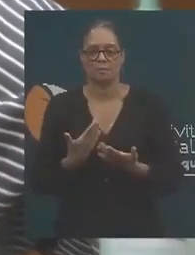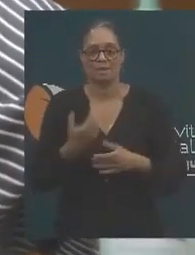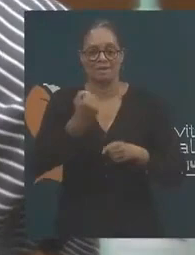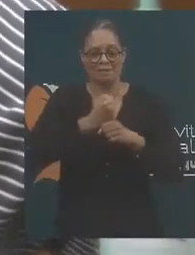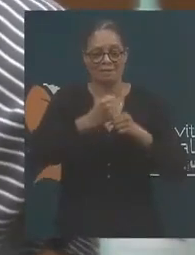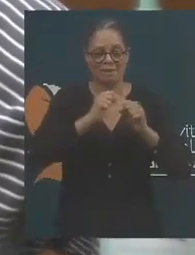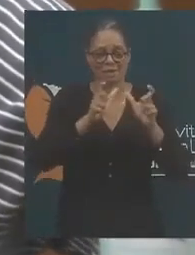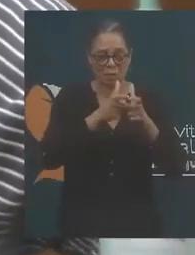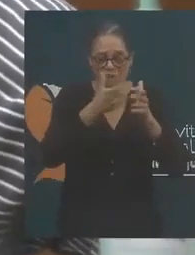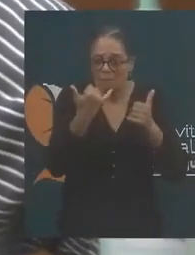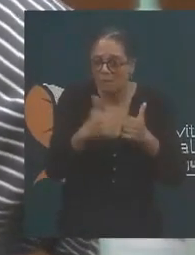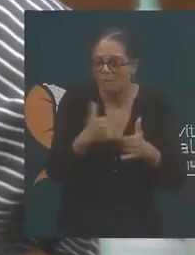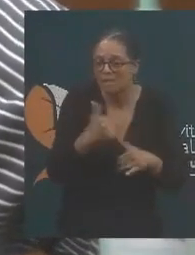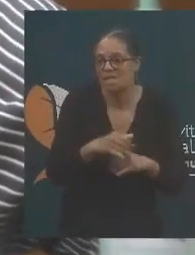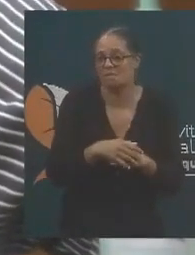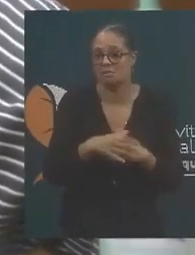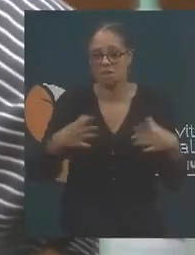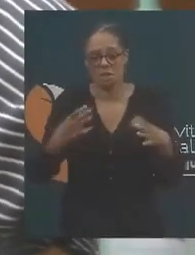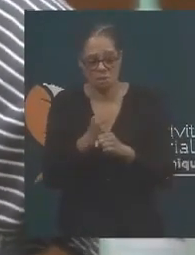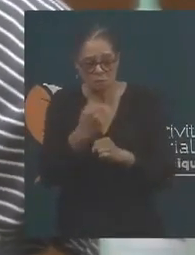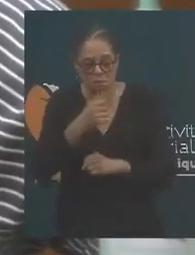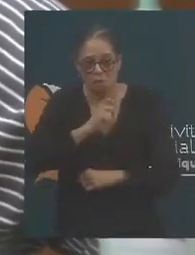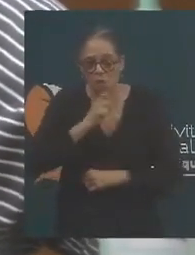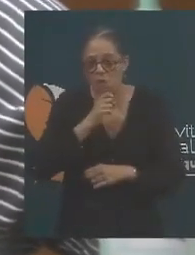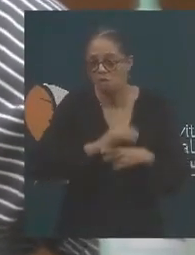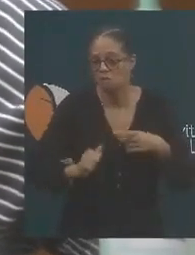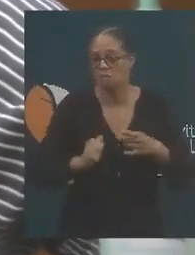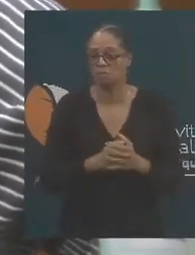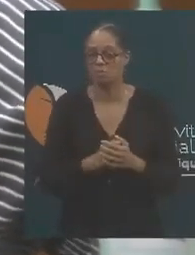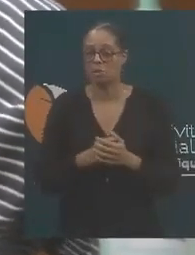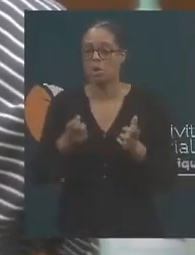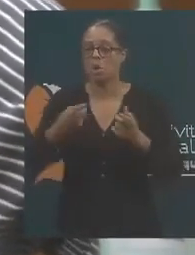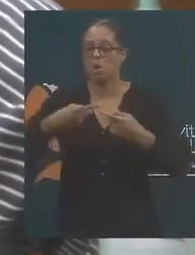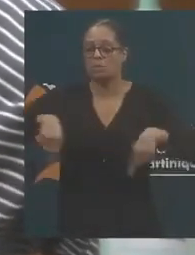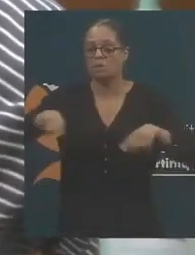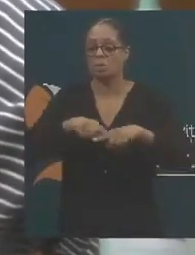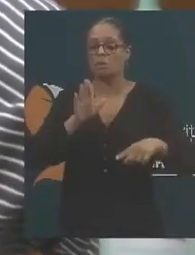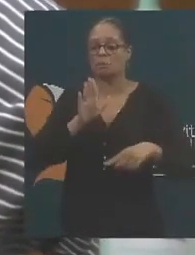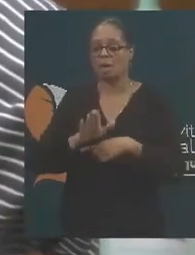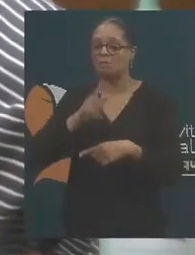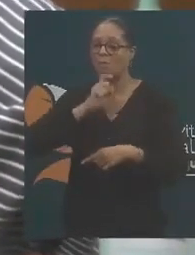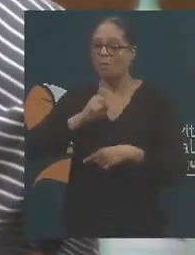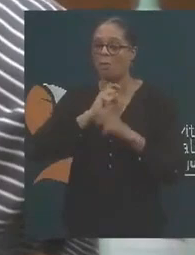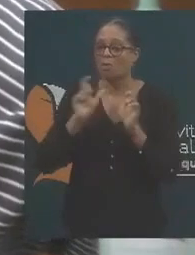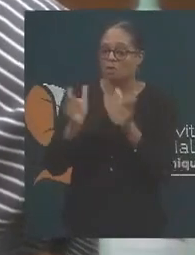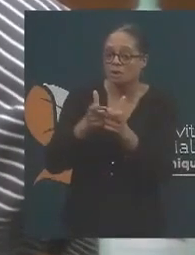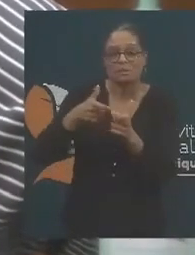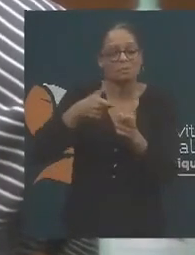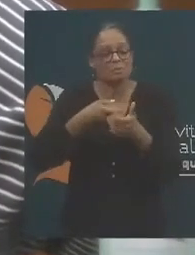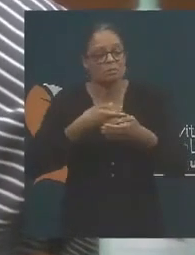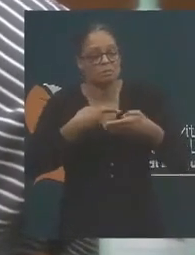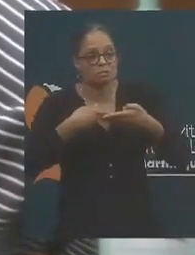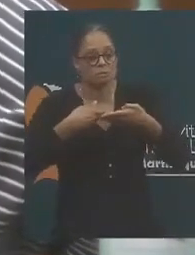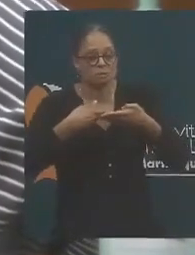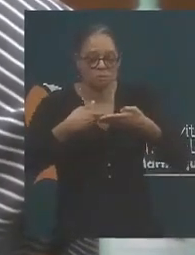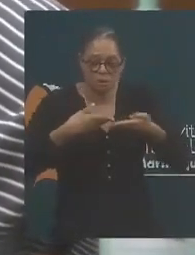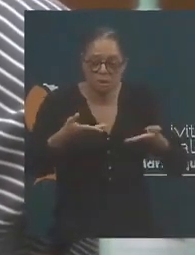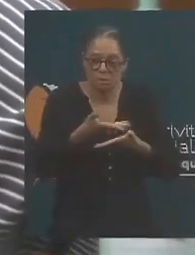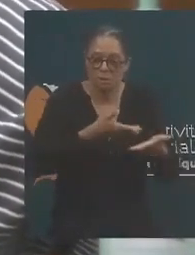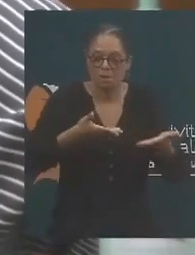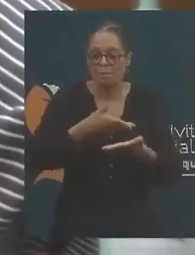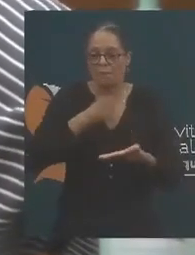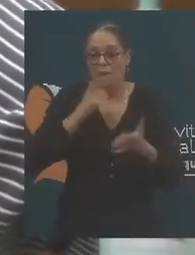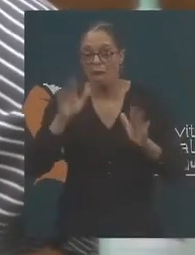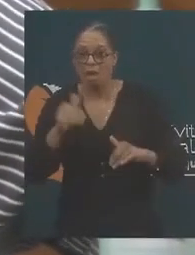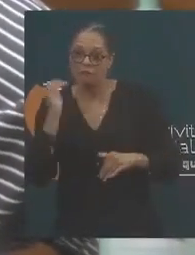pas terminé. La synthèse n'était pas encore faite. La commission ad hoc n'avait pas fait de diagnostic partagé, mais on l'a fait disant qu'il faut y